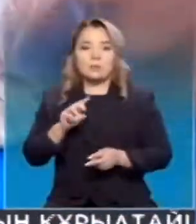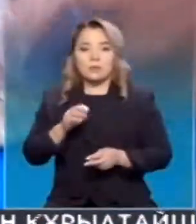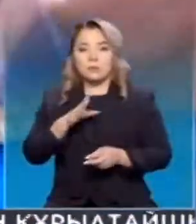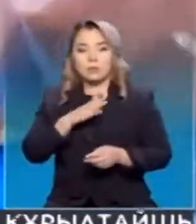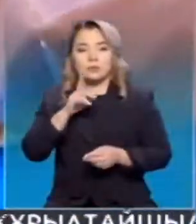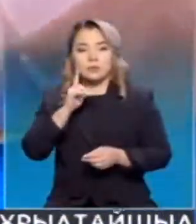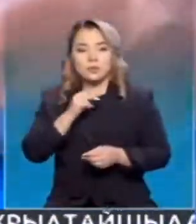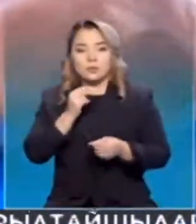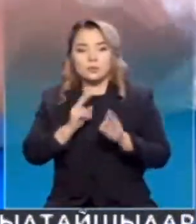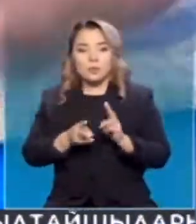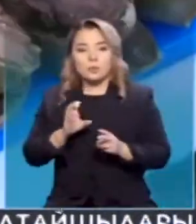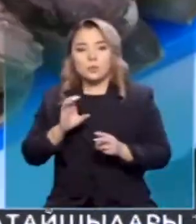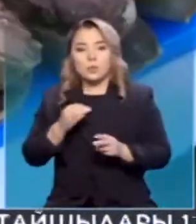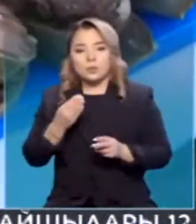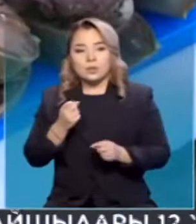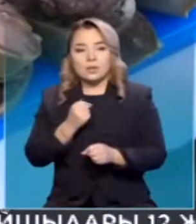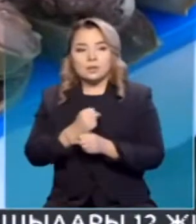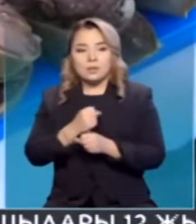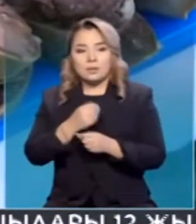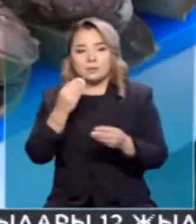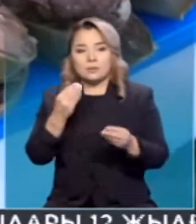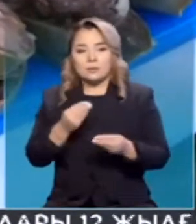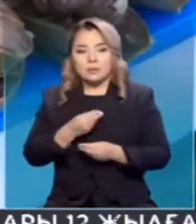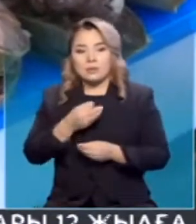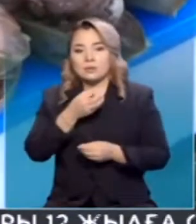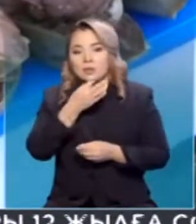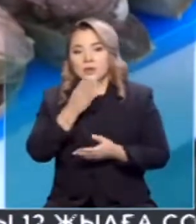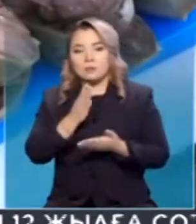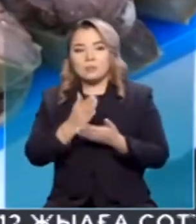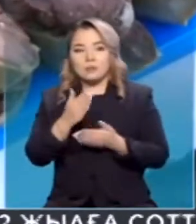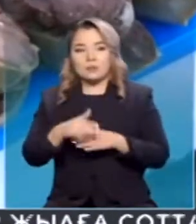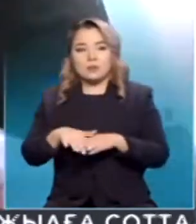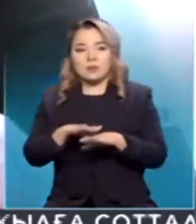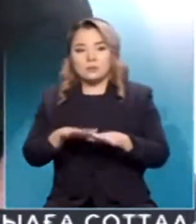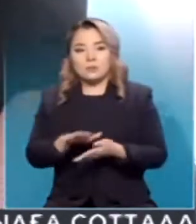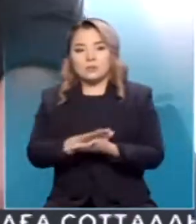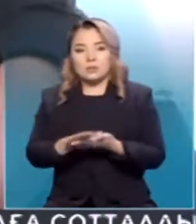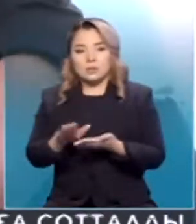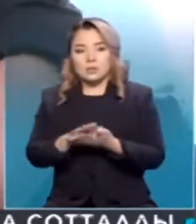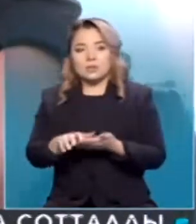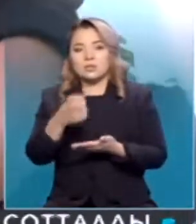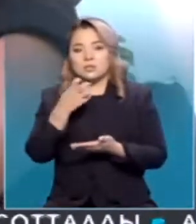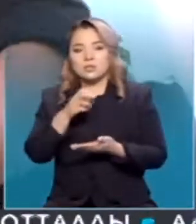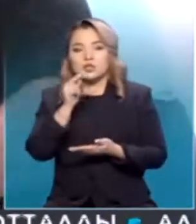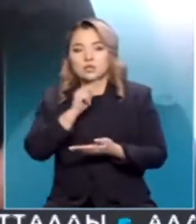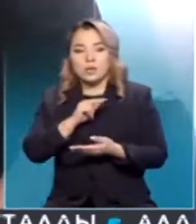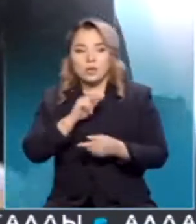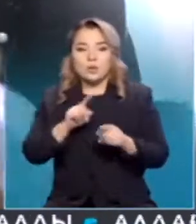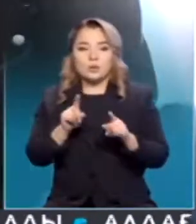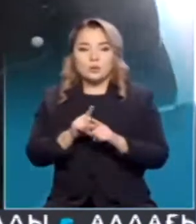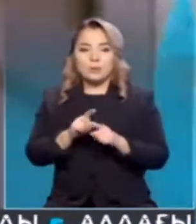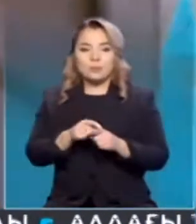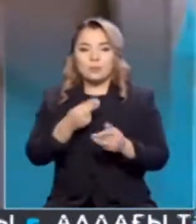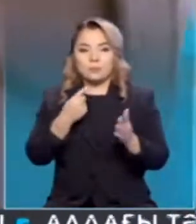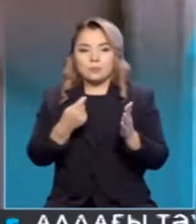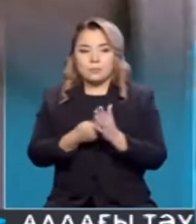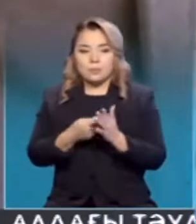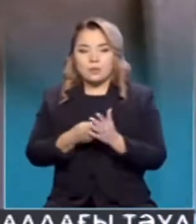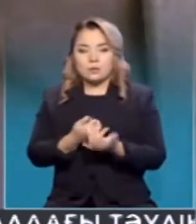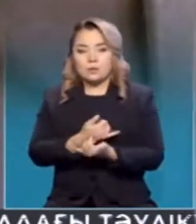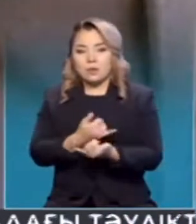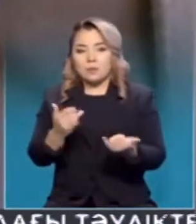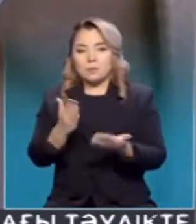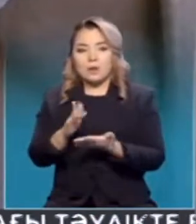қаздан жасалған суши көпшіліктің көңілінен шықты. Сондай-ақ аула сыпырушыларға ыстық шай мен тәттілер таратылды. Коммуналдық